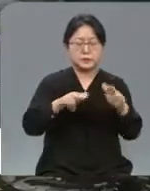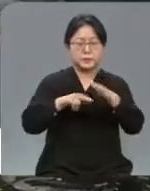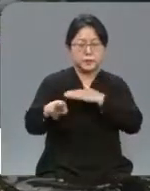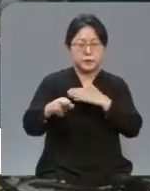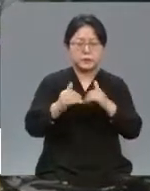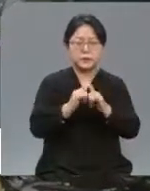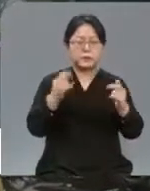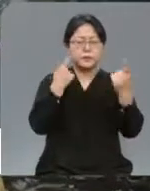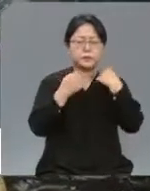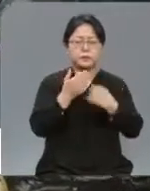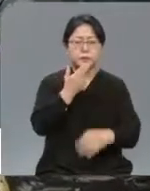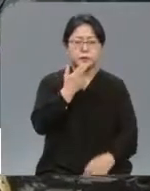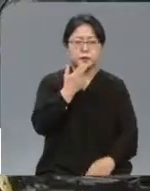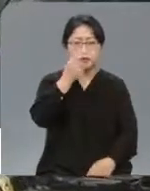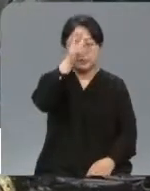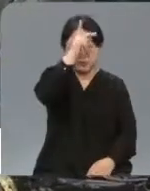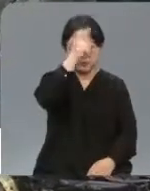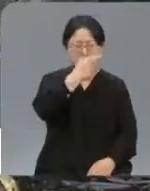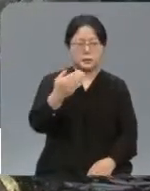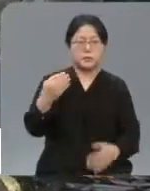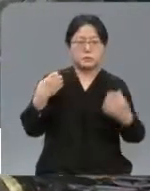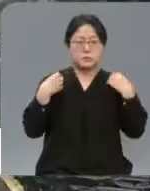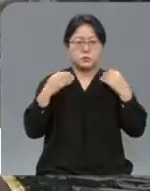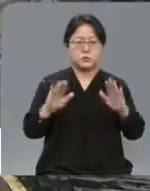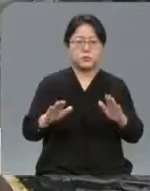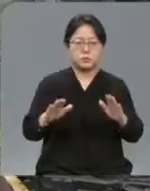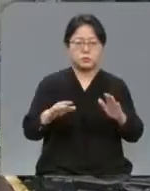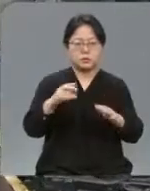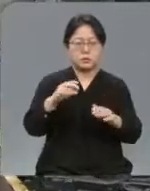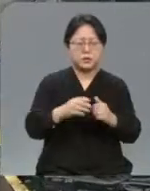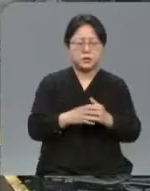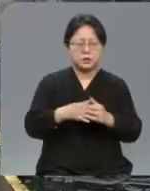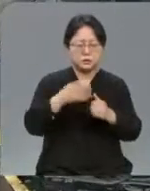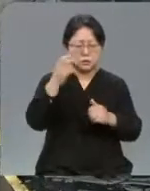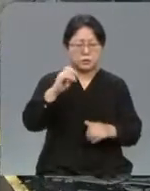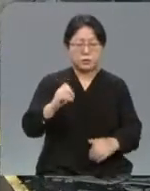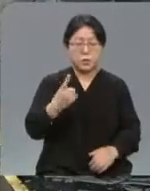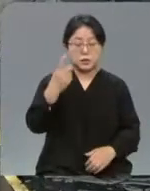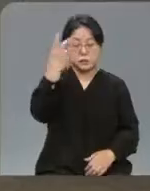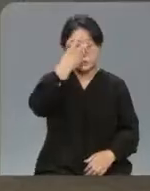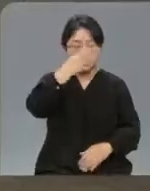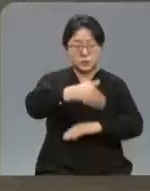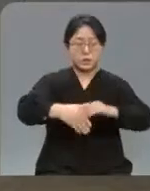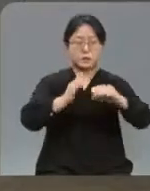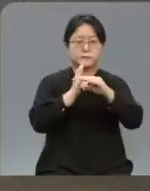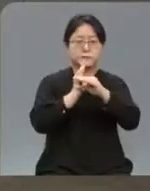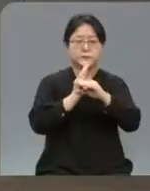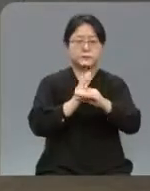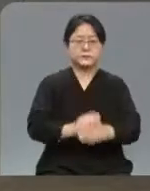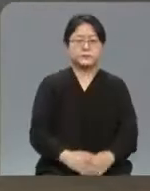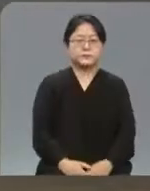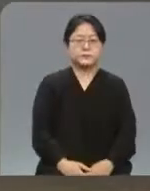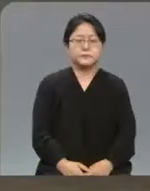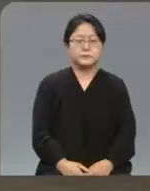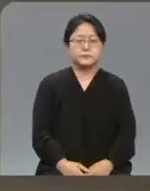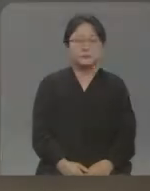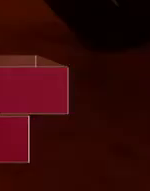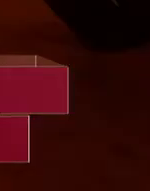없었습니다 경찰과 소방당국은 오늘 합동 감식을 벌여 정확한 화재 원인을 조사할 계획입니다